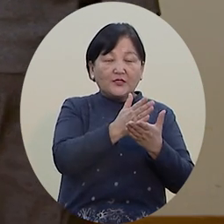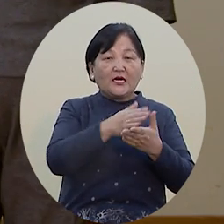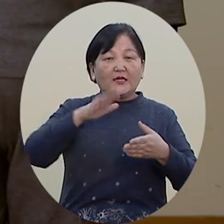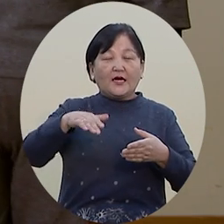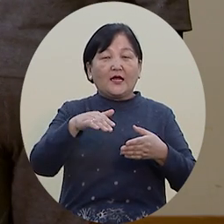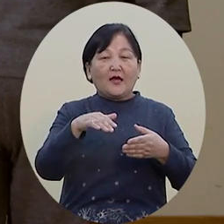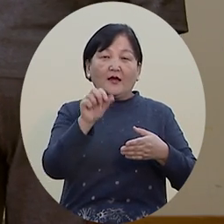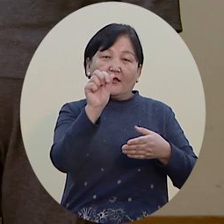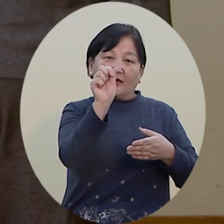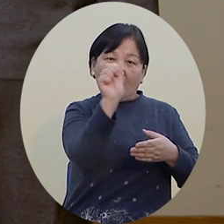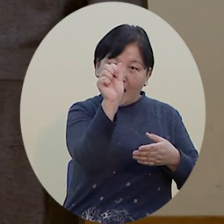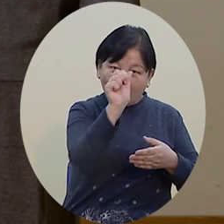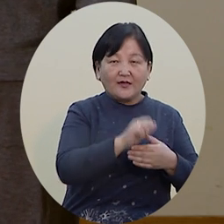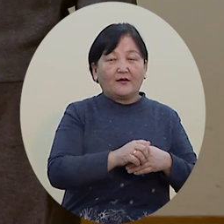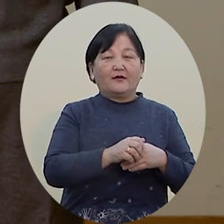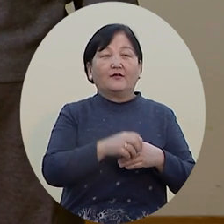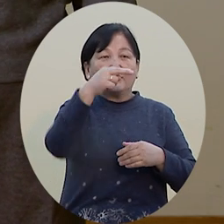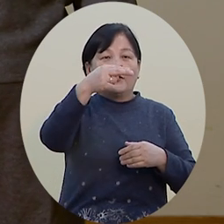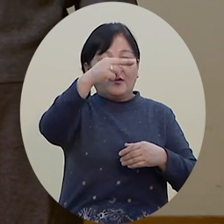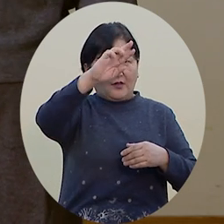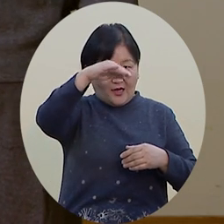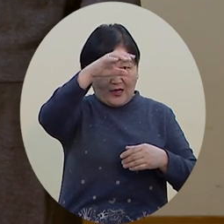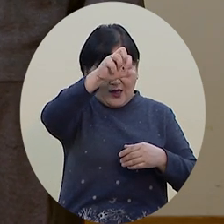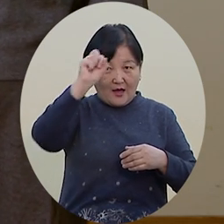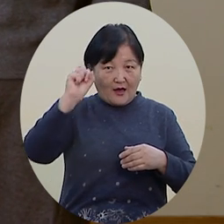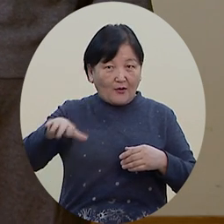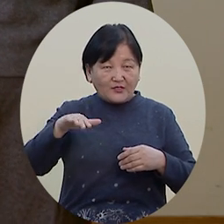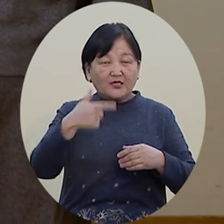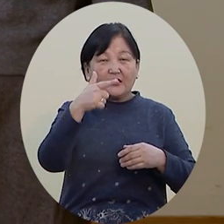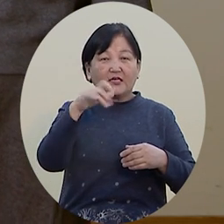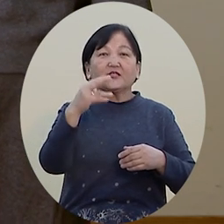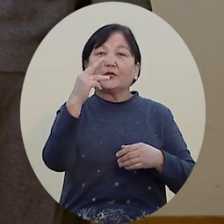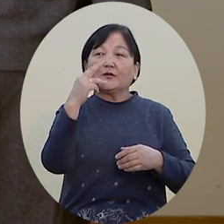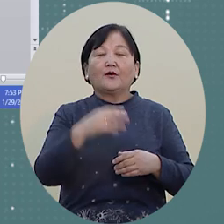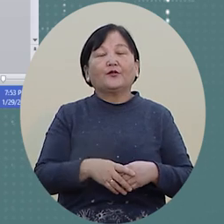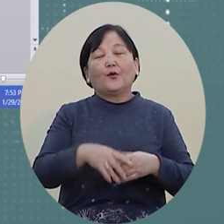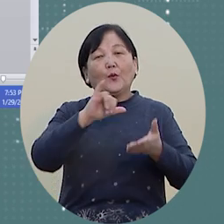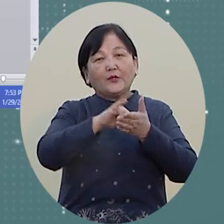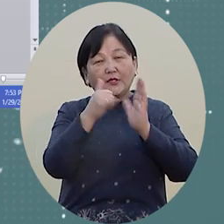За бүгдээрээ page layout зэсний